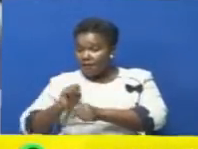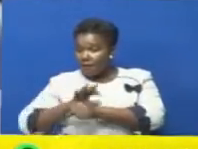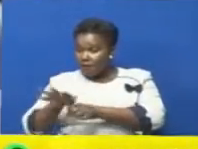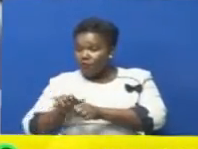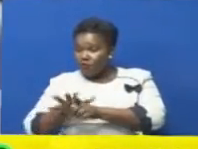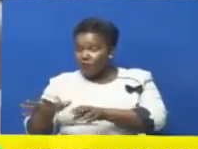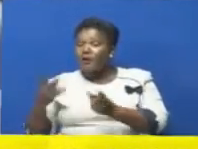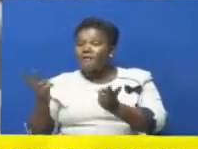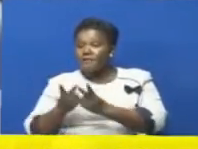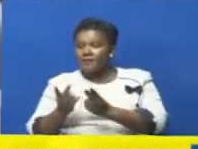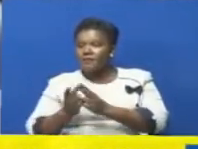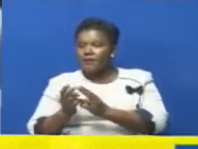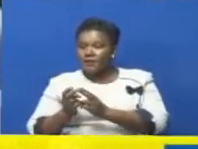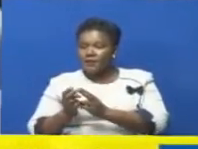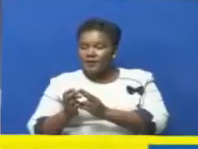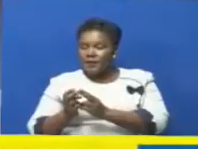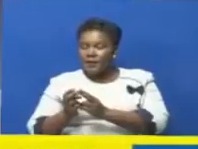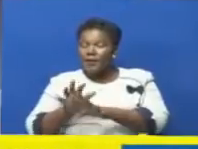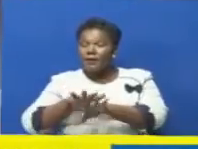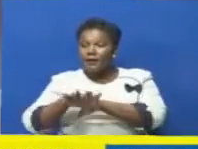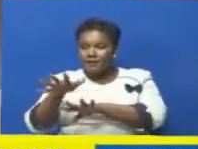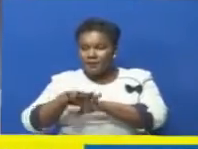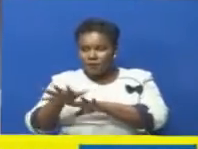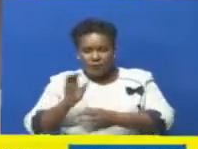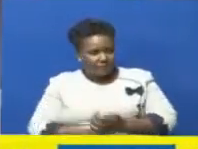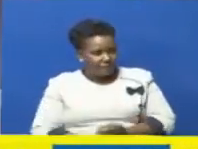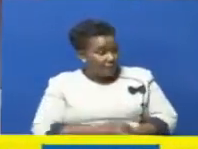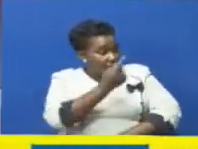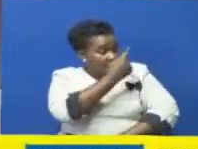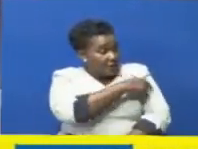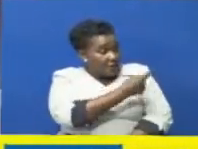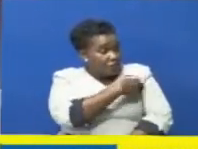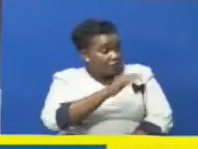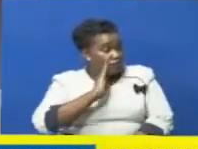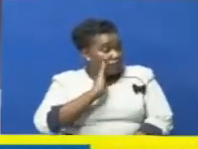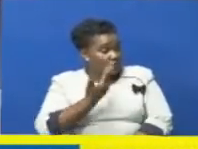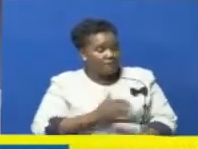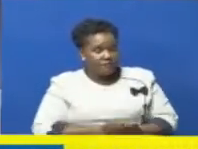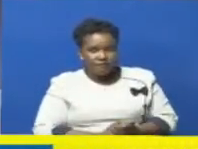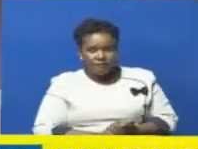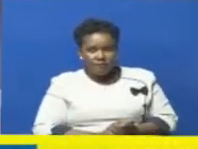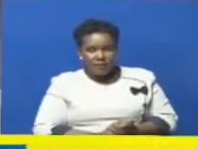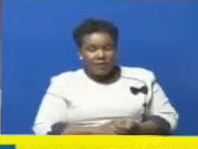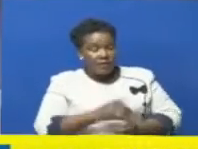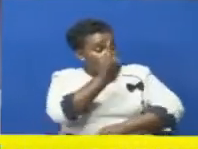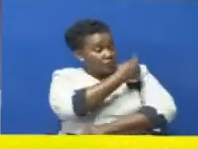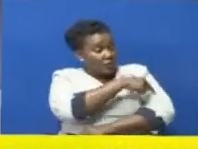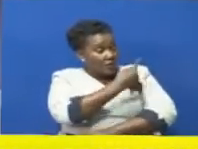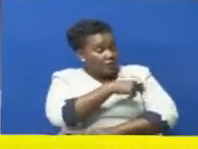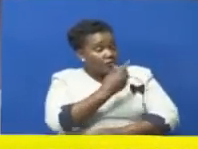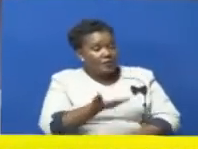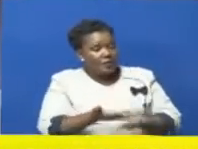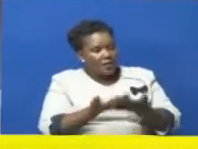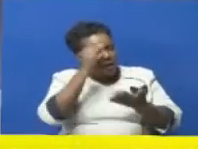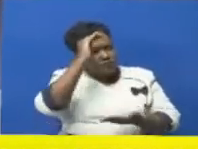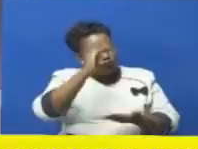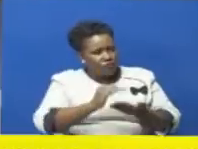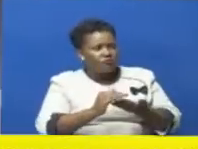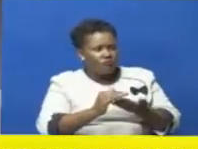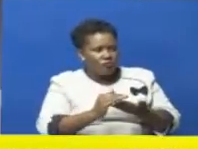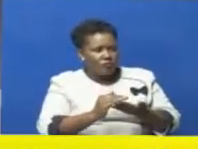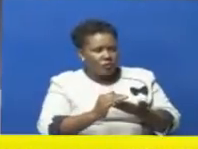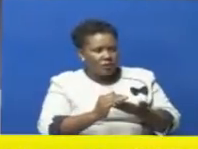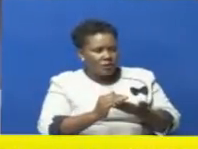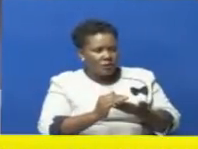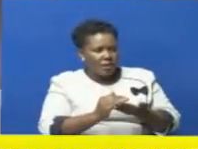nayo ikapewa nafasi katika Maulidi hii. Chanja ni muhimu. Kuchanja kunasaidia kupunguza makali ya ugonjwa na